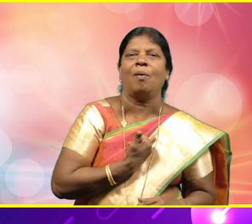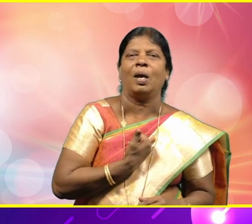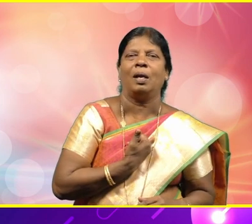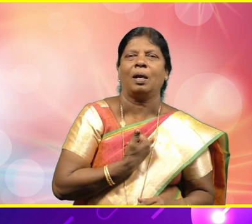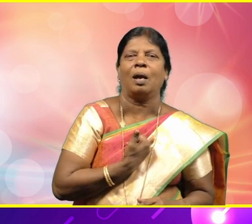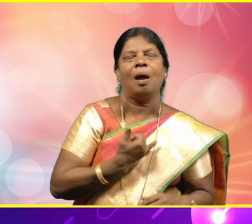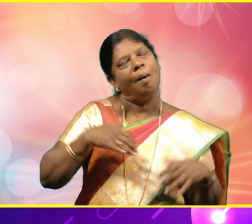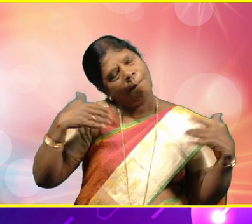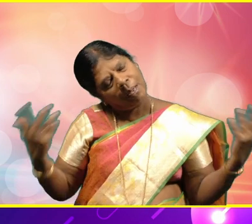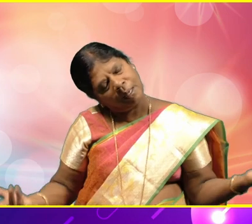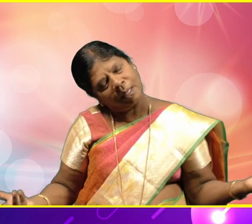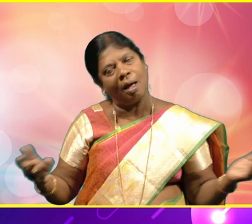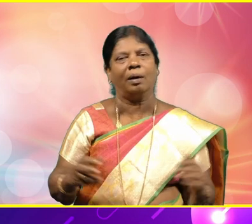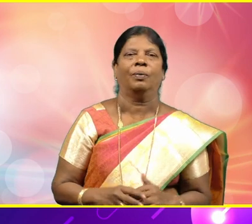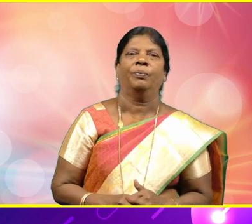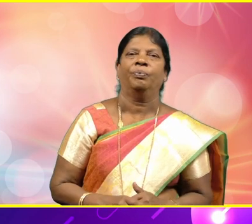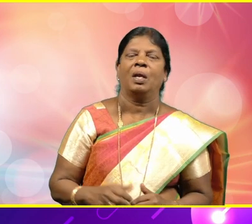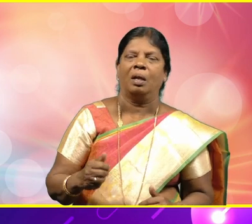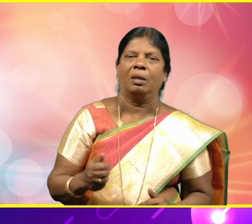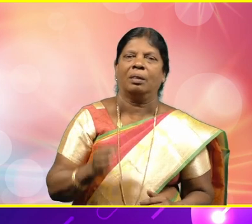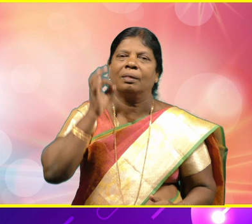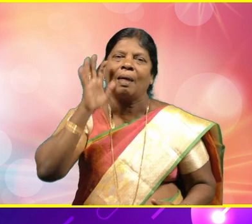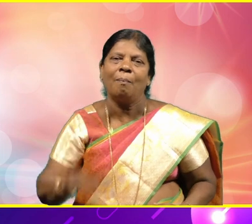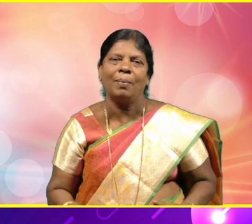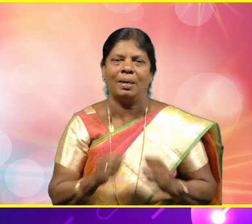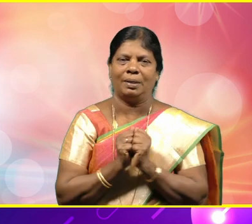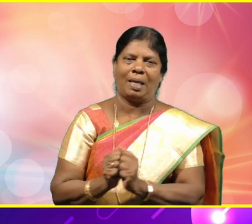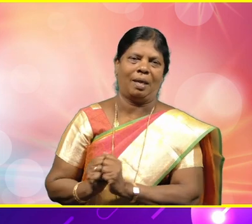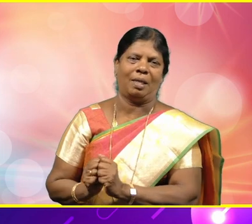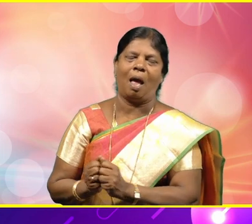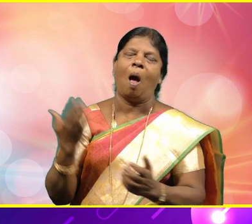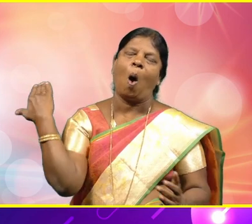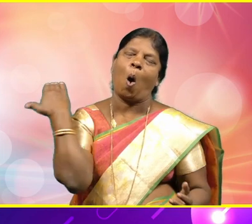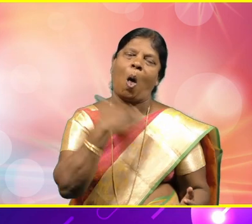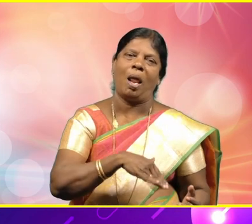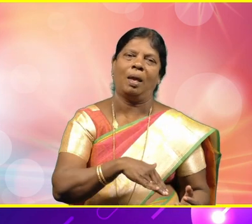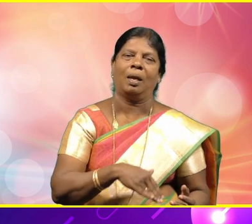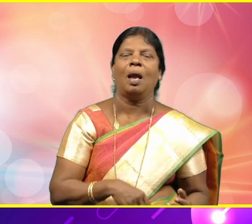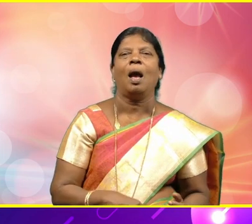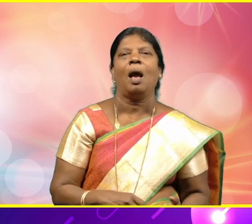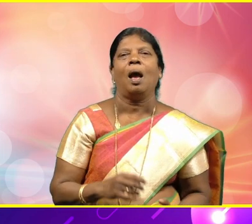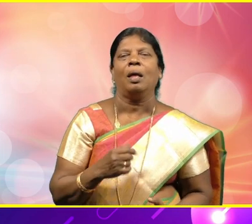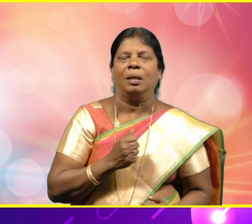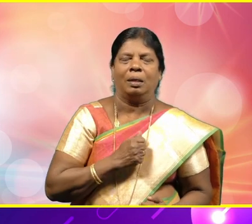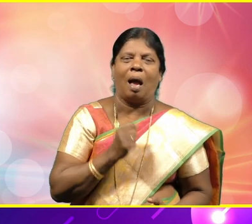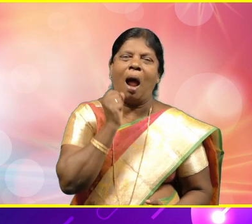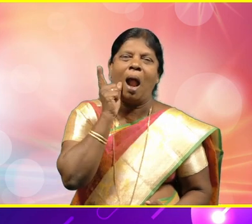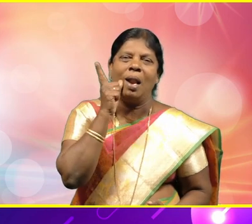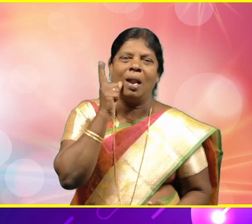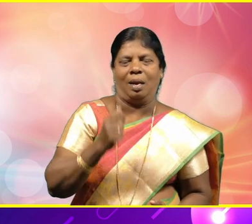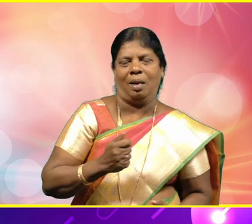நமது பாவங்களுக்காக மரித்தார். தம்பி செய்த கொலை